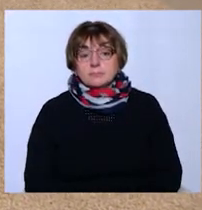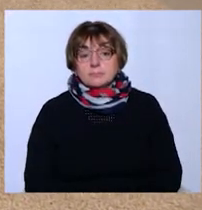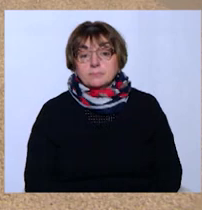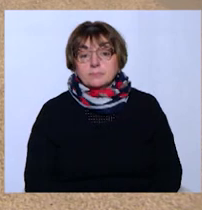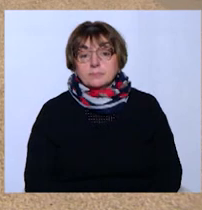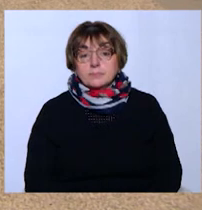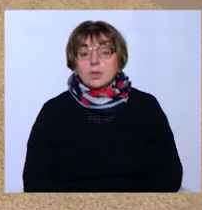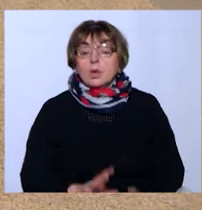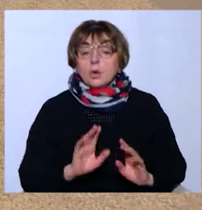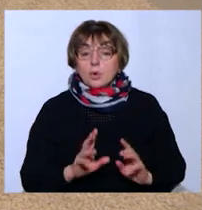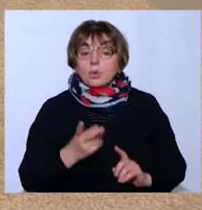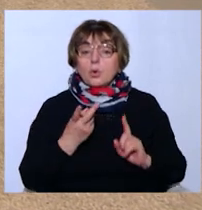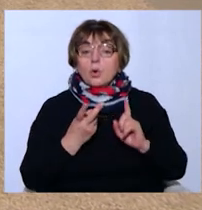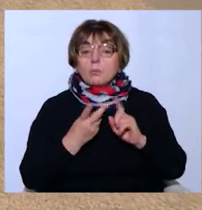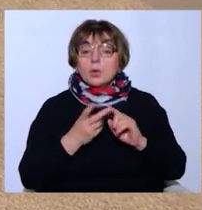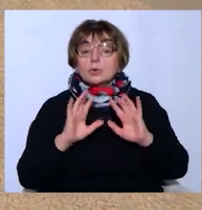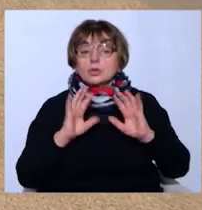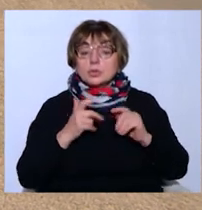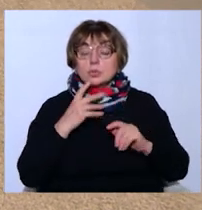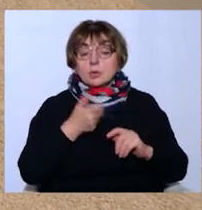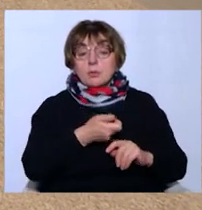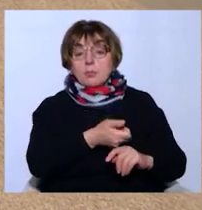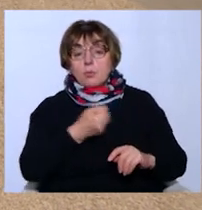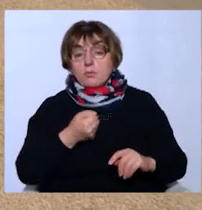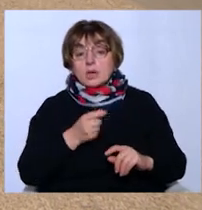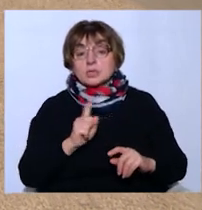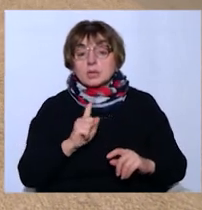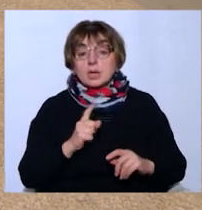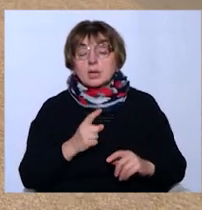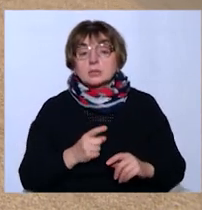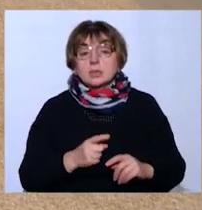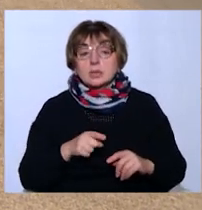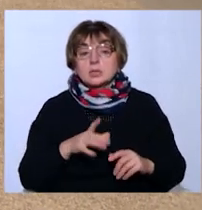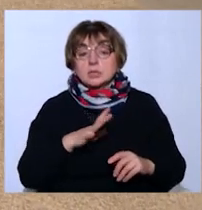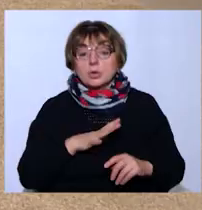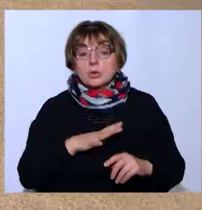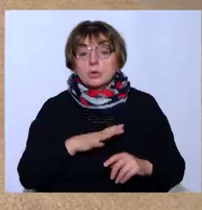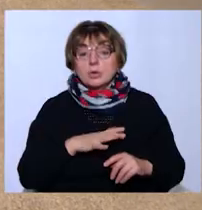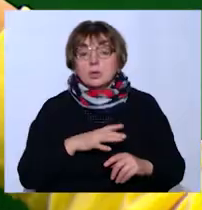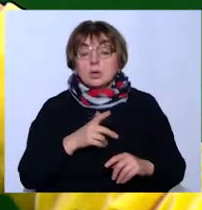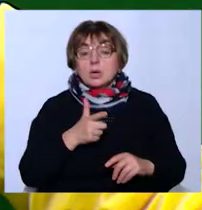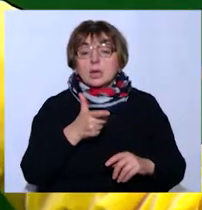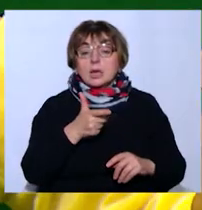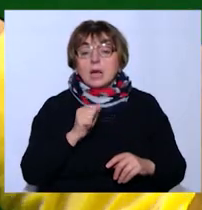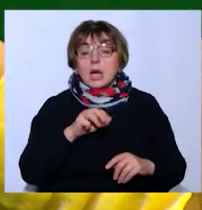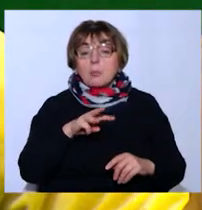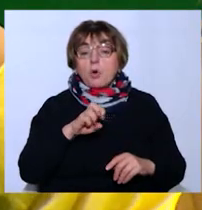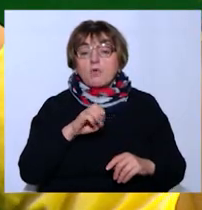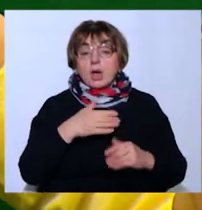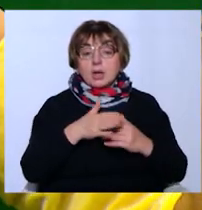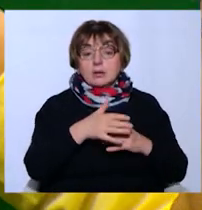ხოლო მეორე შემთხვევაში, როდესაც მე მოვქაჩე საგანს, აი ეს იყო გამოვაღე, ხო, დავწეროთ